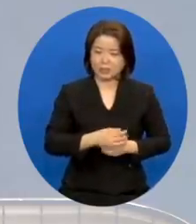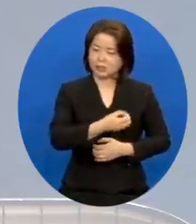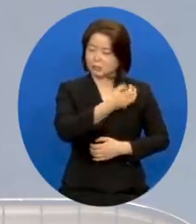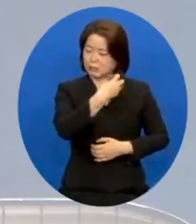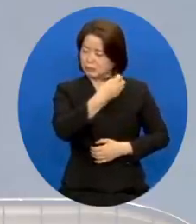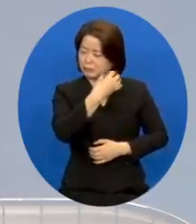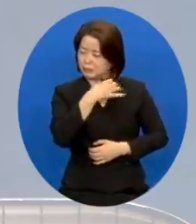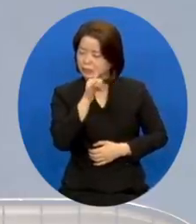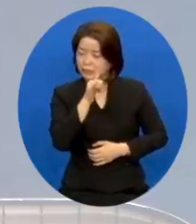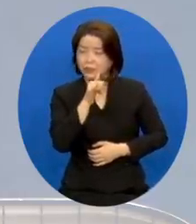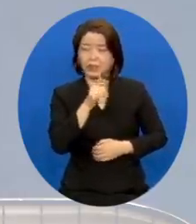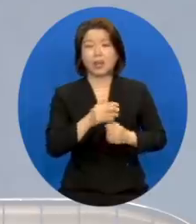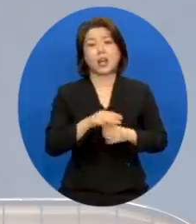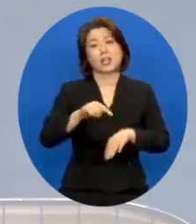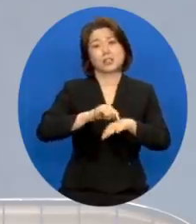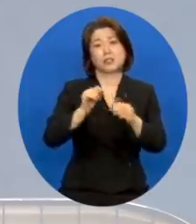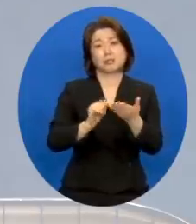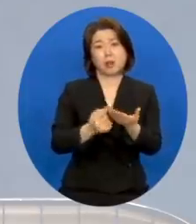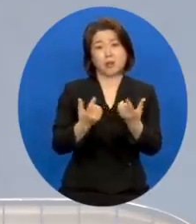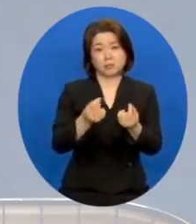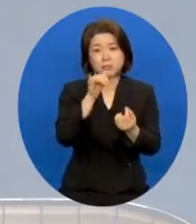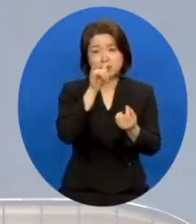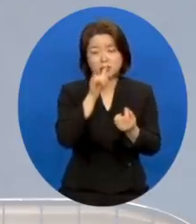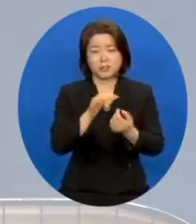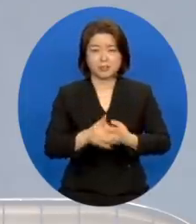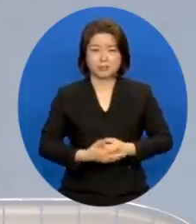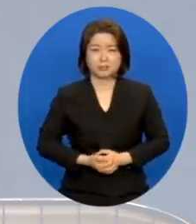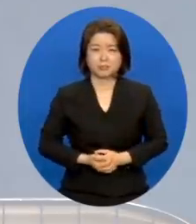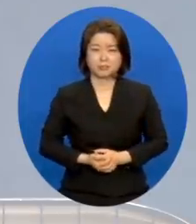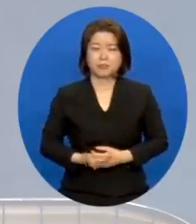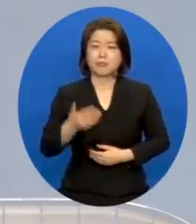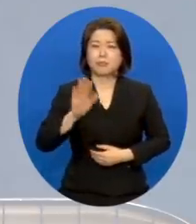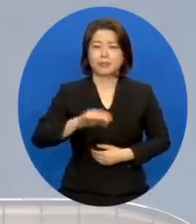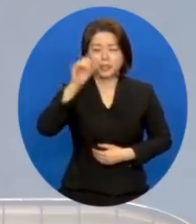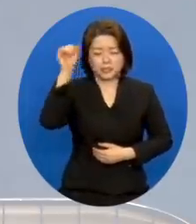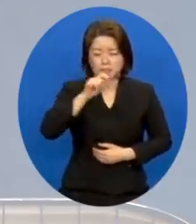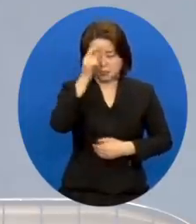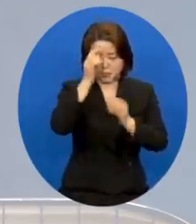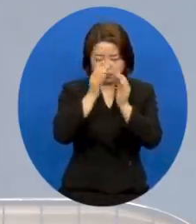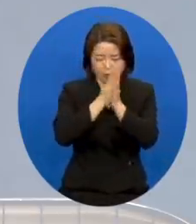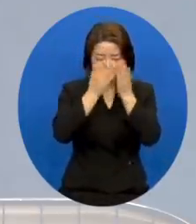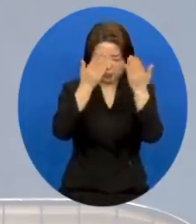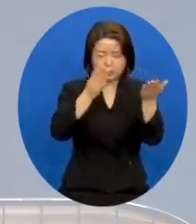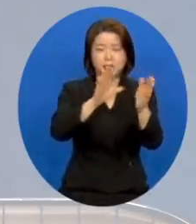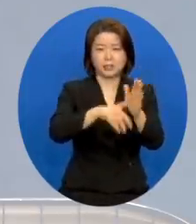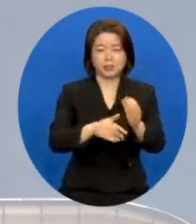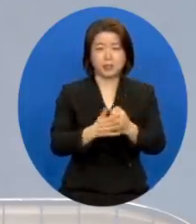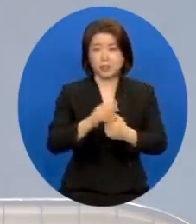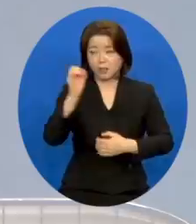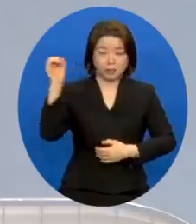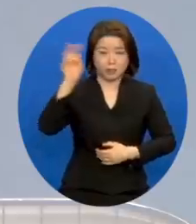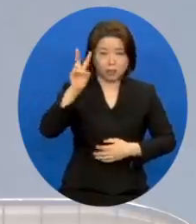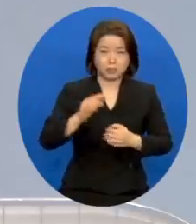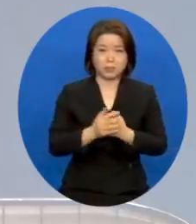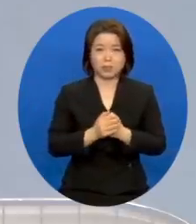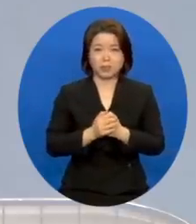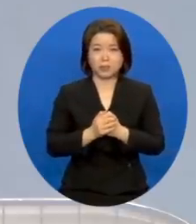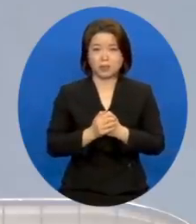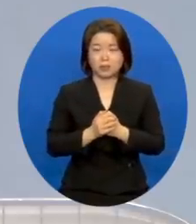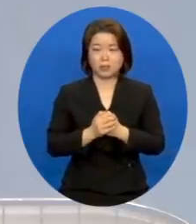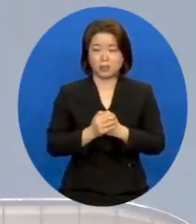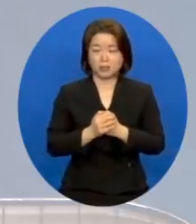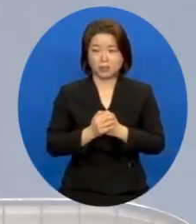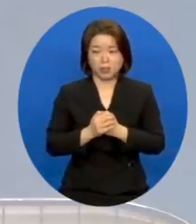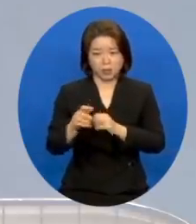4 그런 마음도 들더라고 그런데 새벽에 기도하는 데 아 갑자기 도둑이 둘이었다